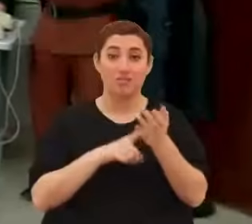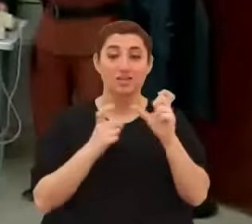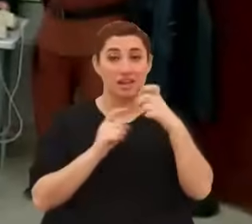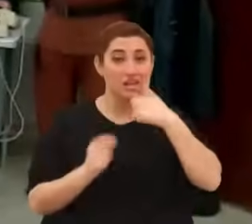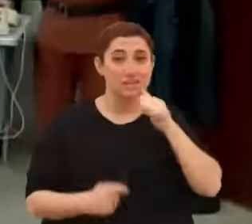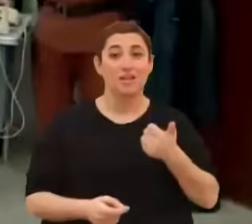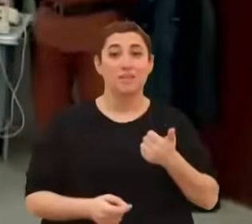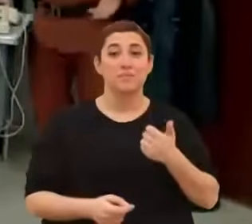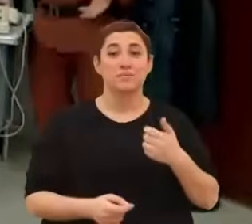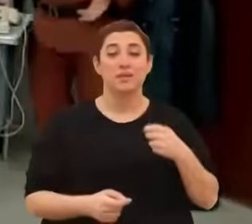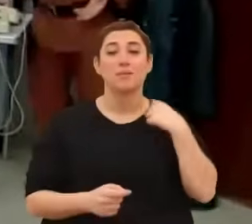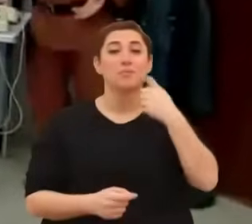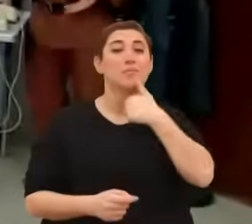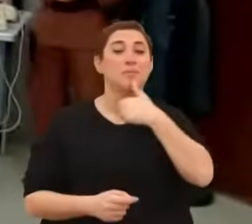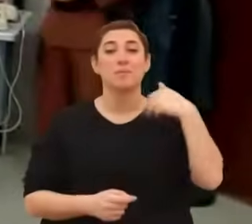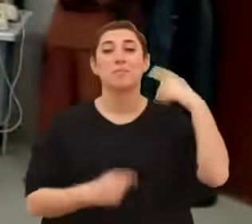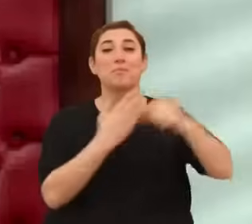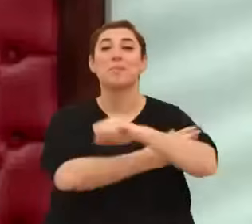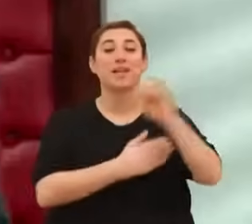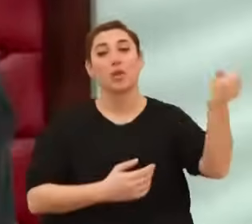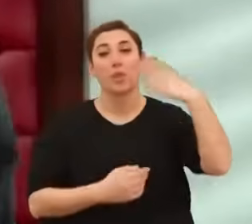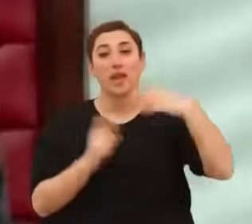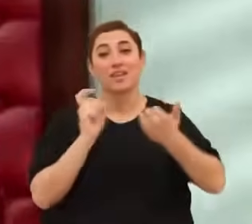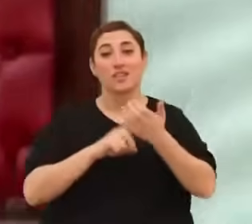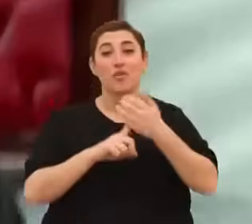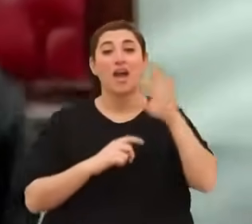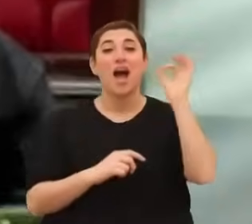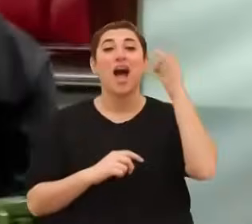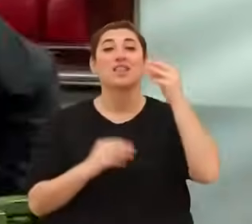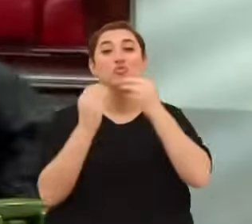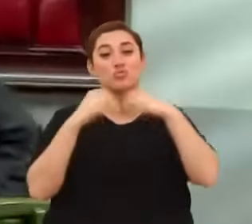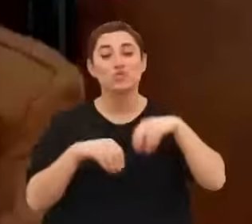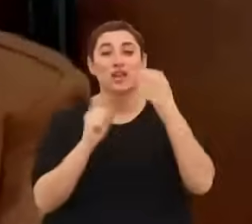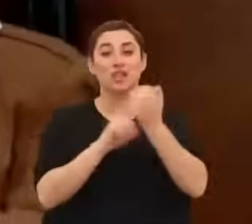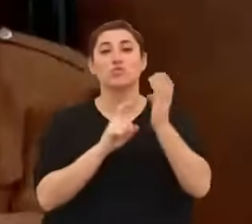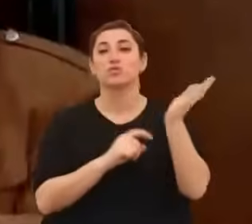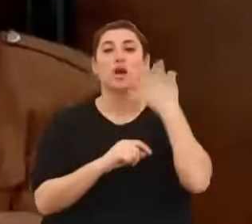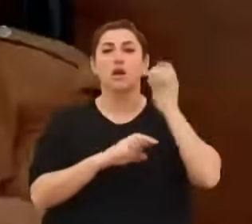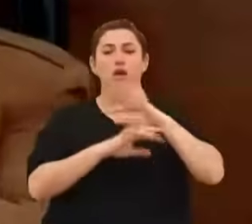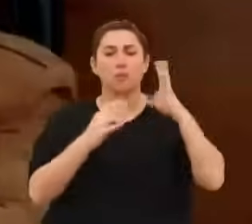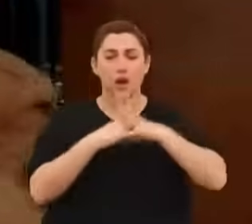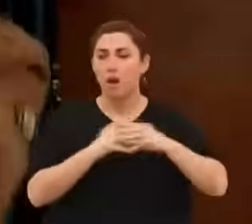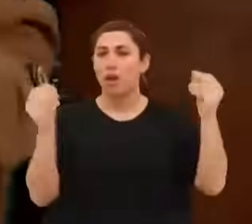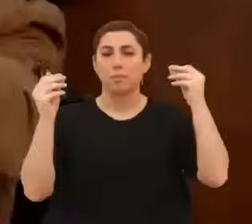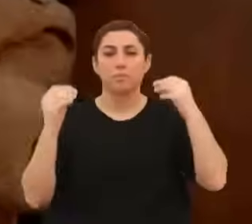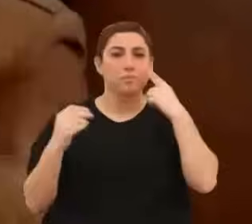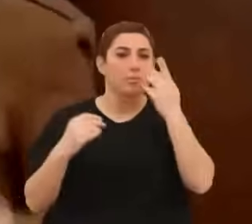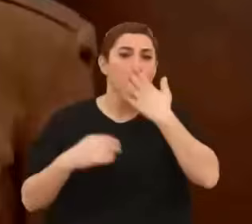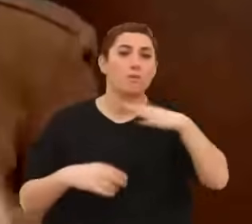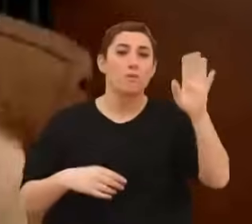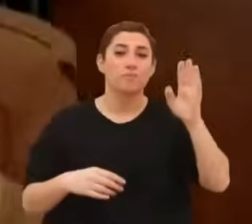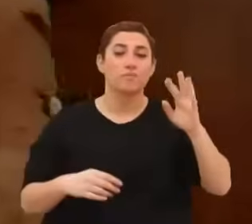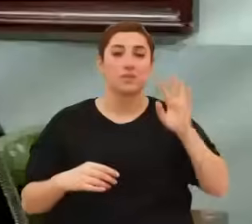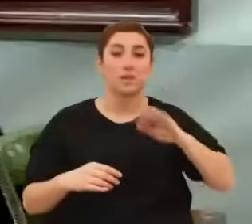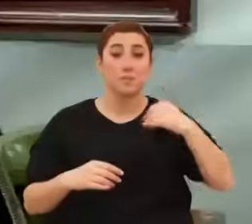Selahattin amirim. Babamın memleketten yolladığı tavuk. Yani altın yumurtlayan tavuk. Sanki yer yarıldı, yerin dibine girdi.